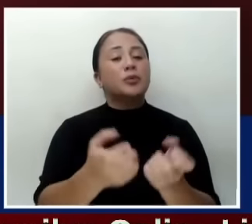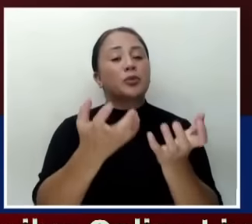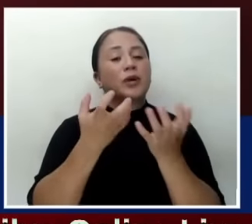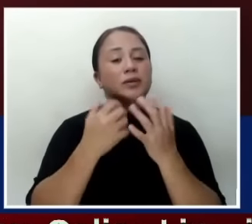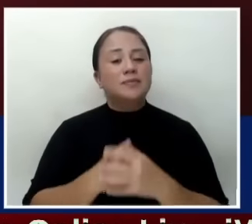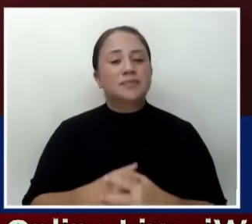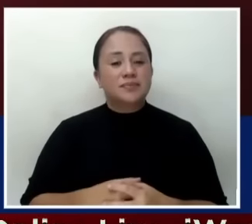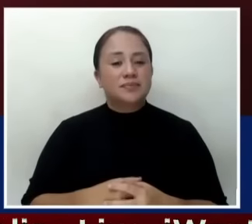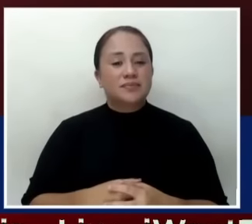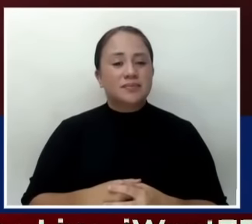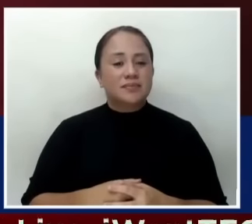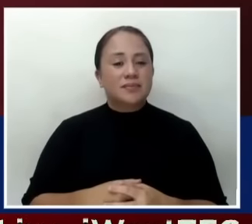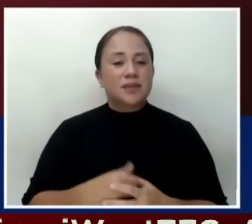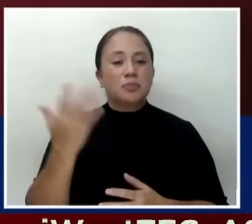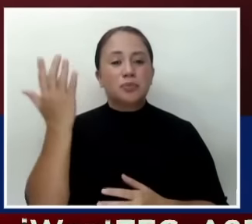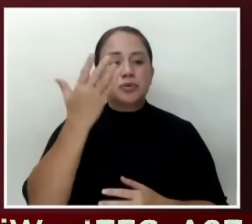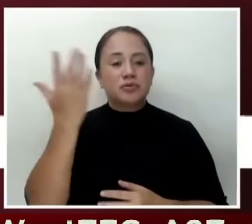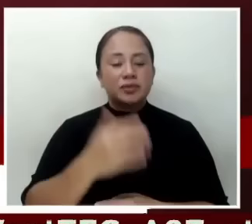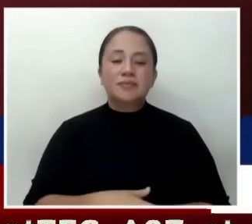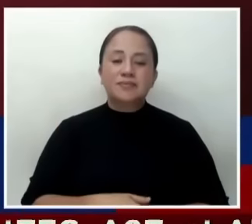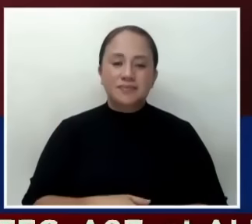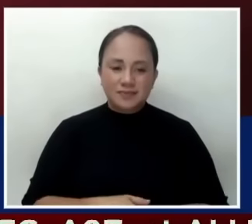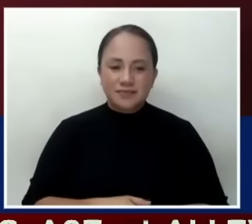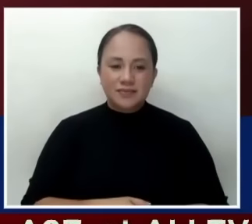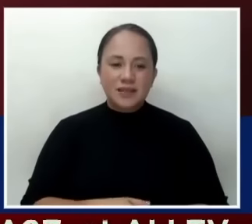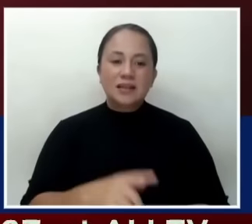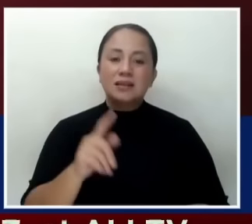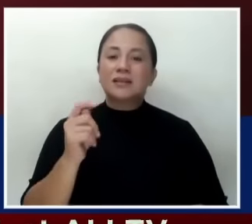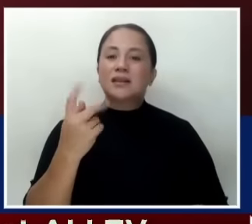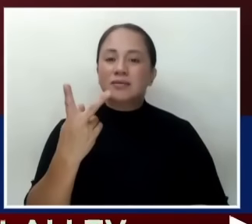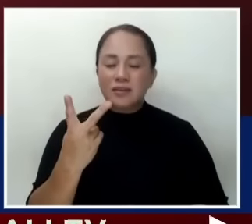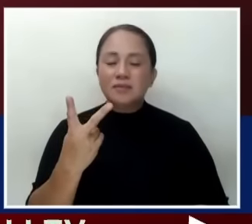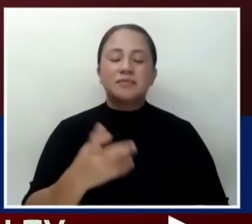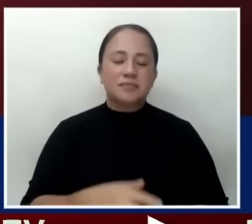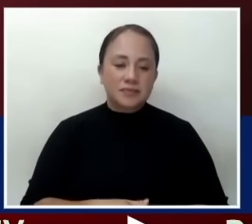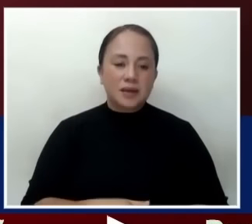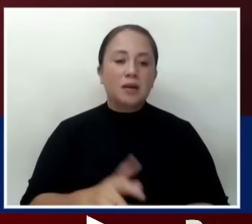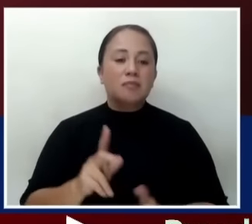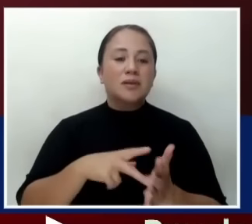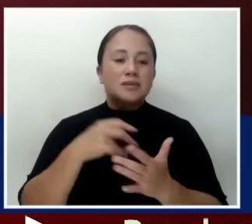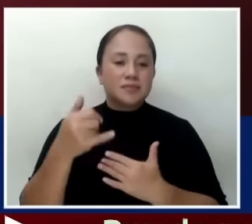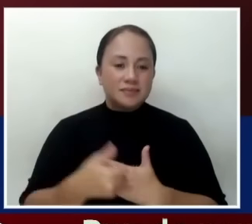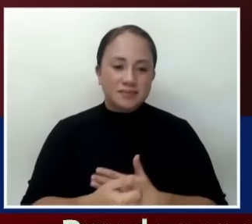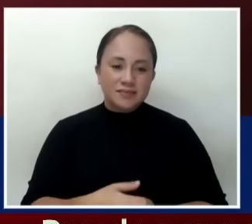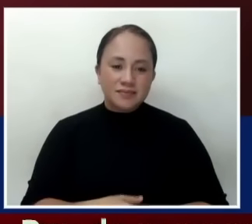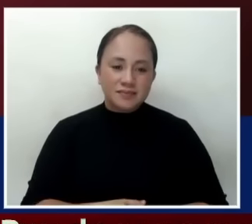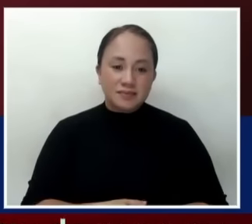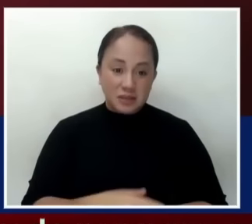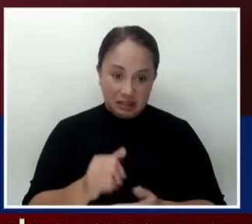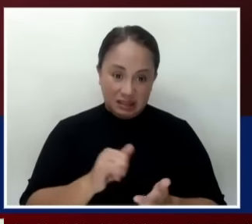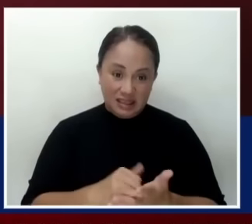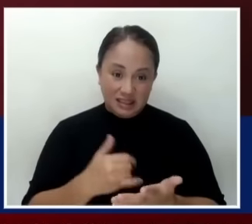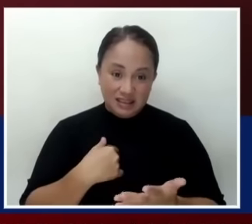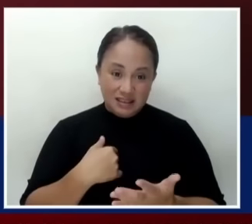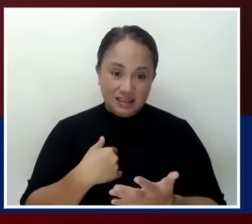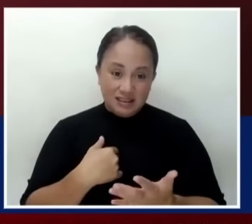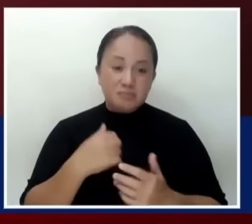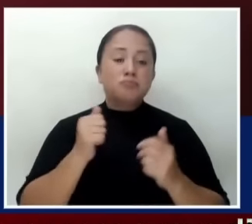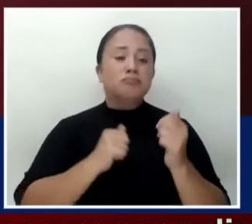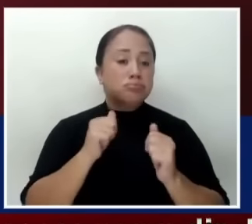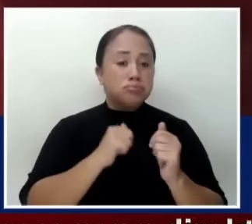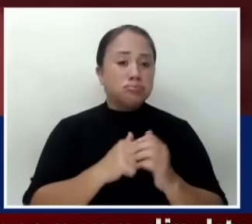Pareño? Pelikula. Yun talaga. Television, ano? Project. Project. Yun talaga. Maka-arte. Bibigay